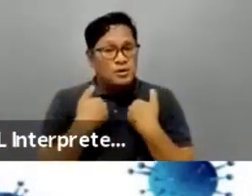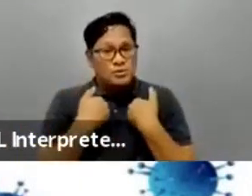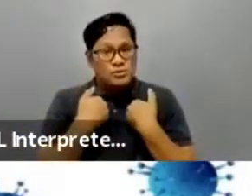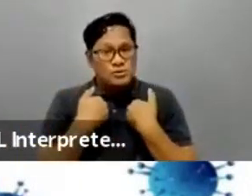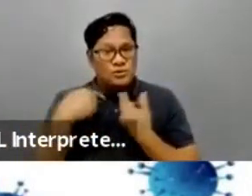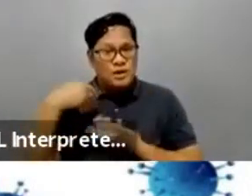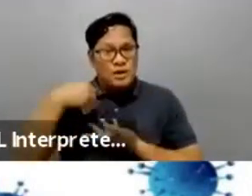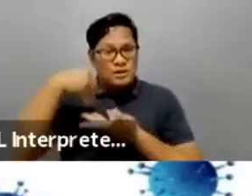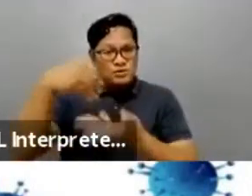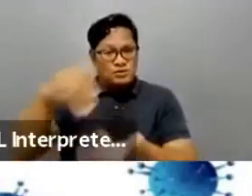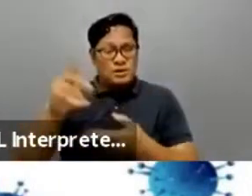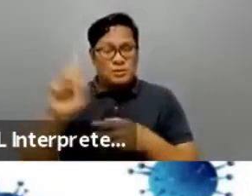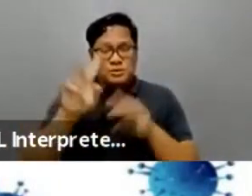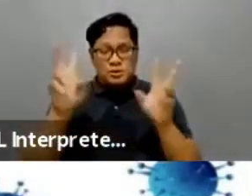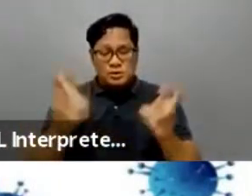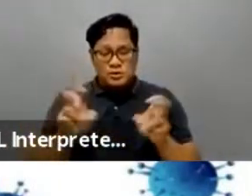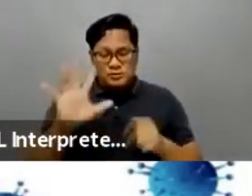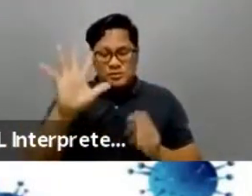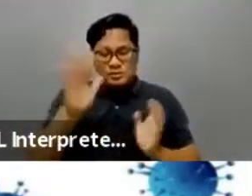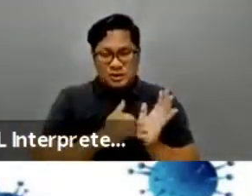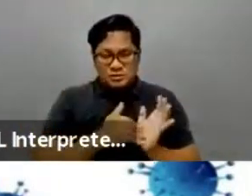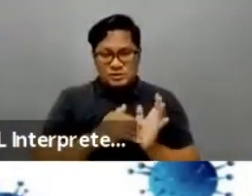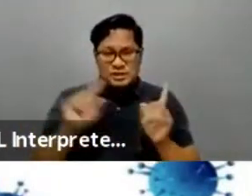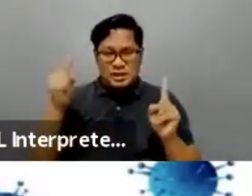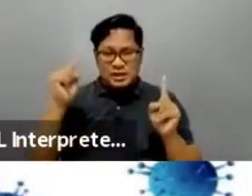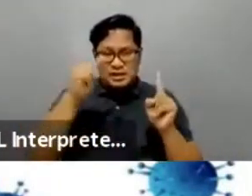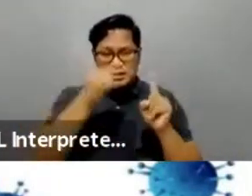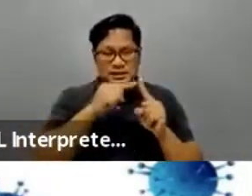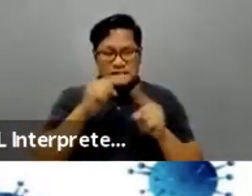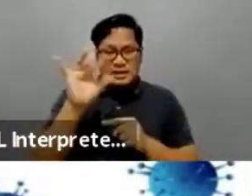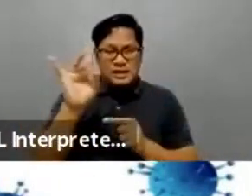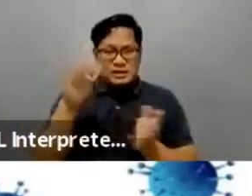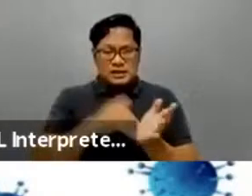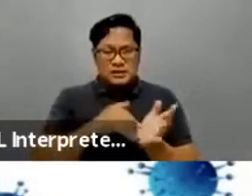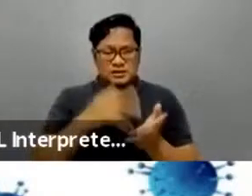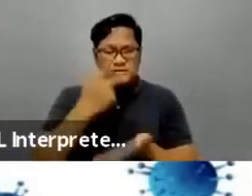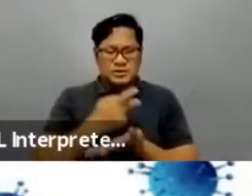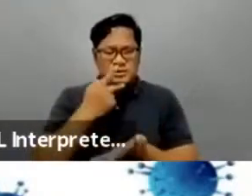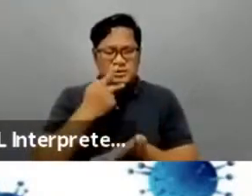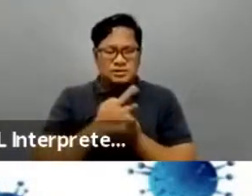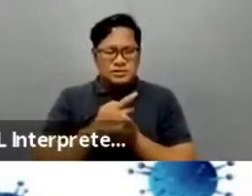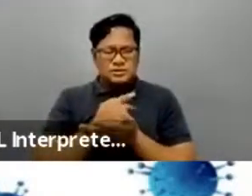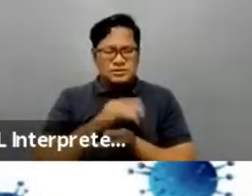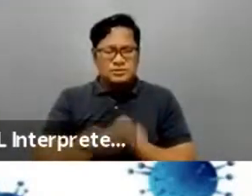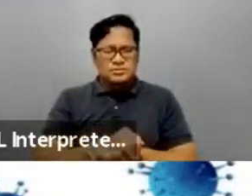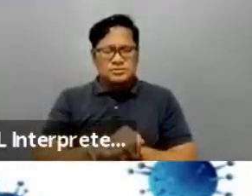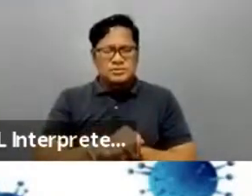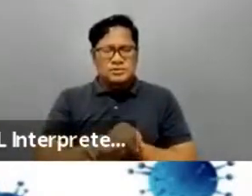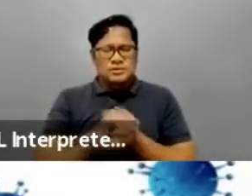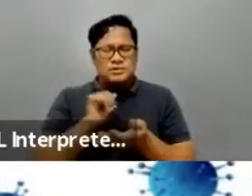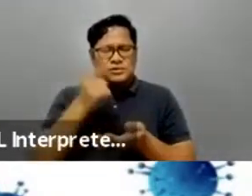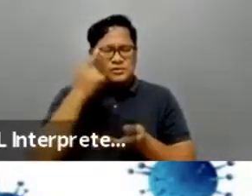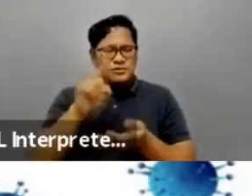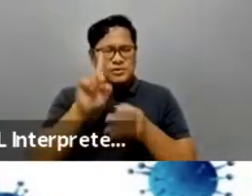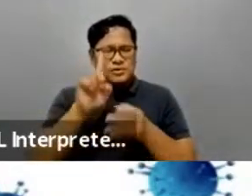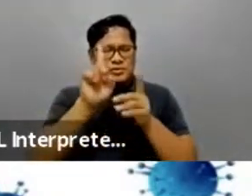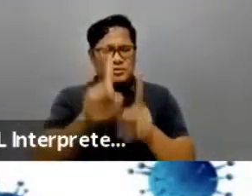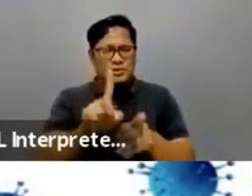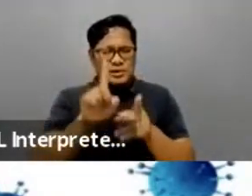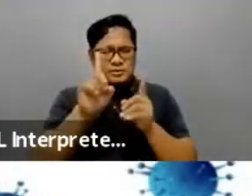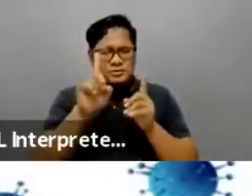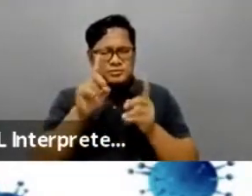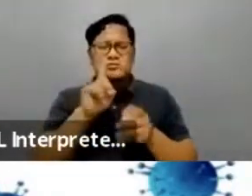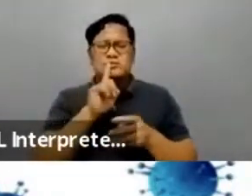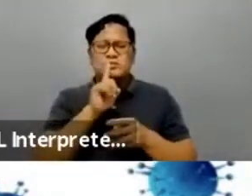na tinatawag na 5,000 hanggang 8,000 pesos para sa isang tao o isang pamilya